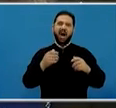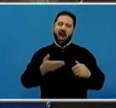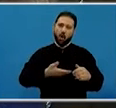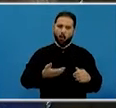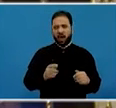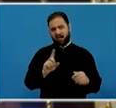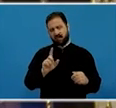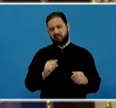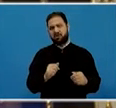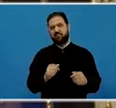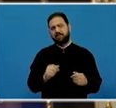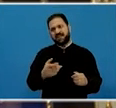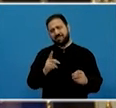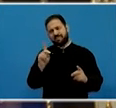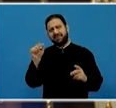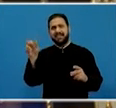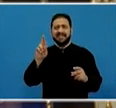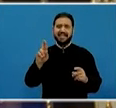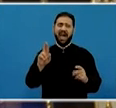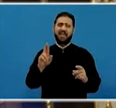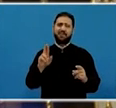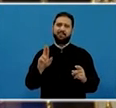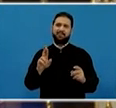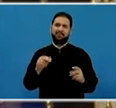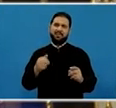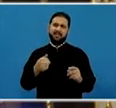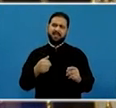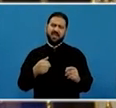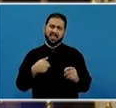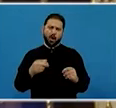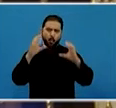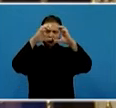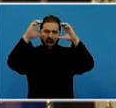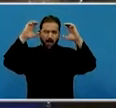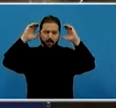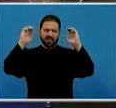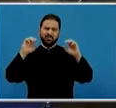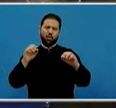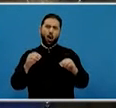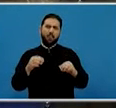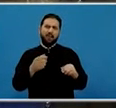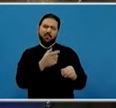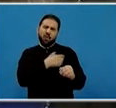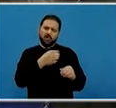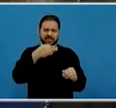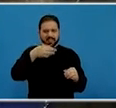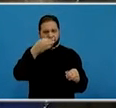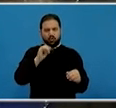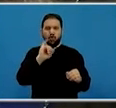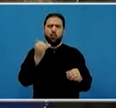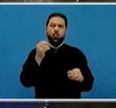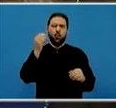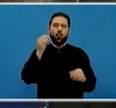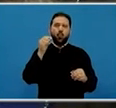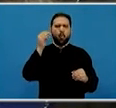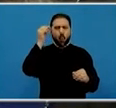un slujitor al Sfintelor tale și în calitatea lui de monah sau de episcop poate să-i ofere un anumit gen de cunoaștere, dar cred